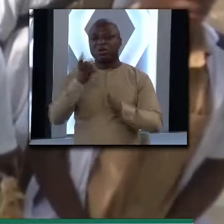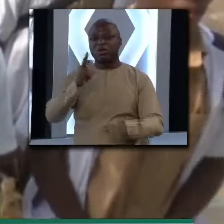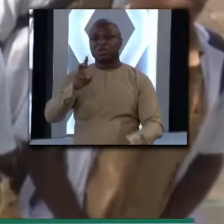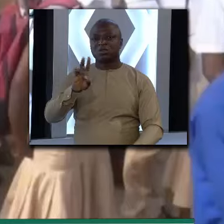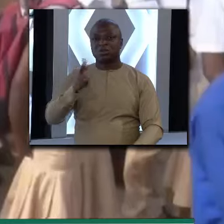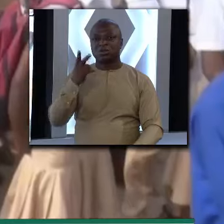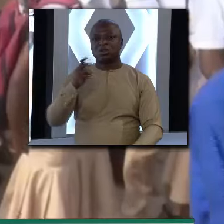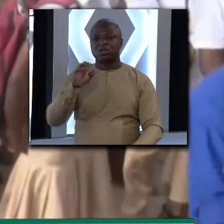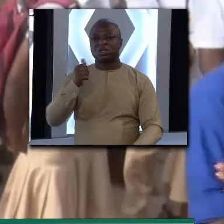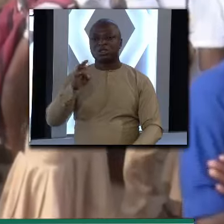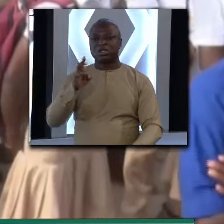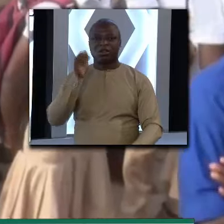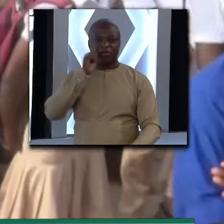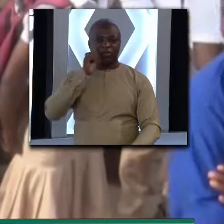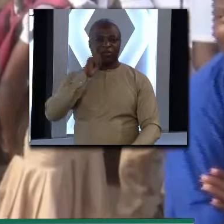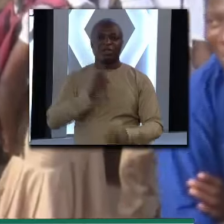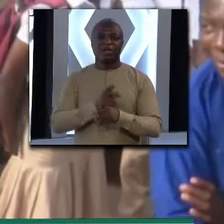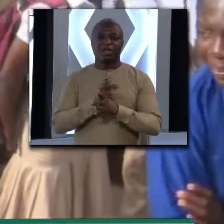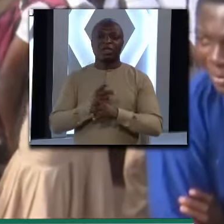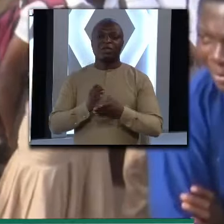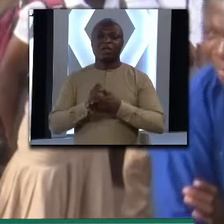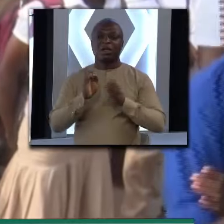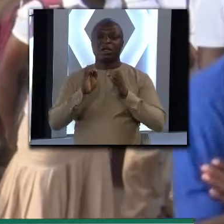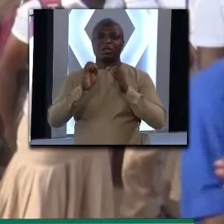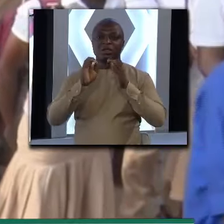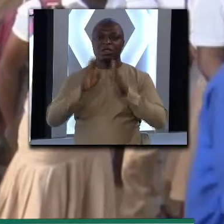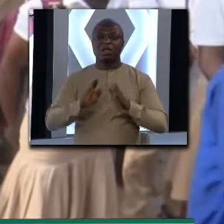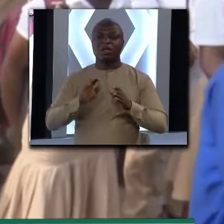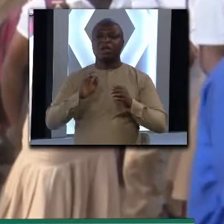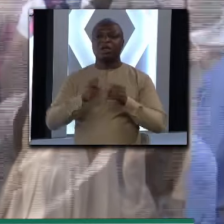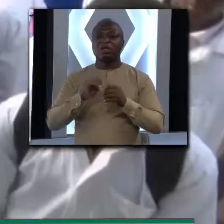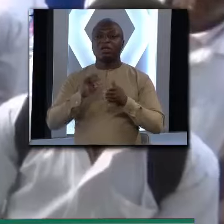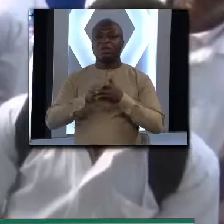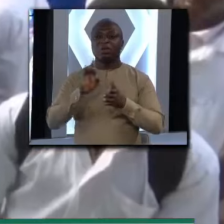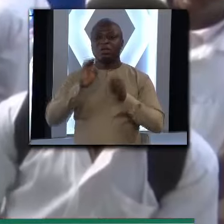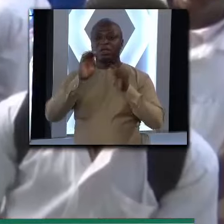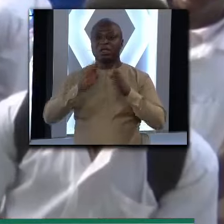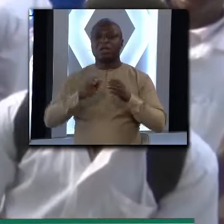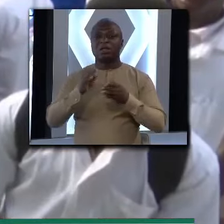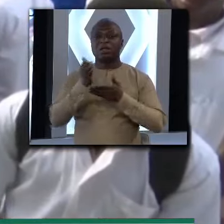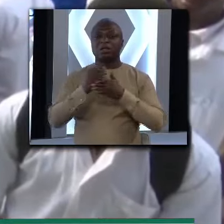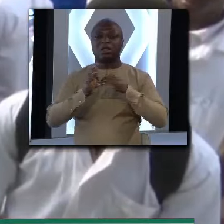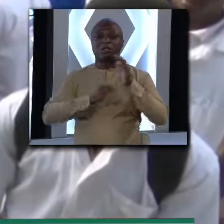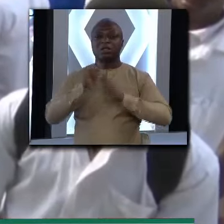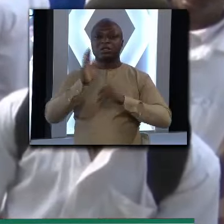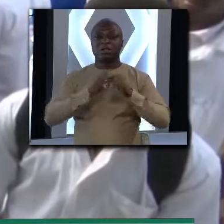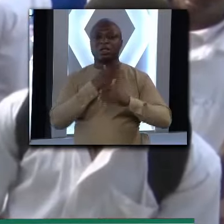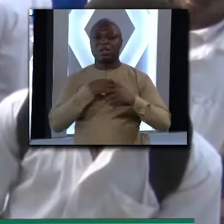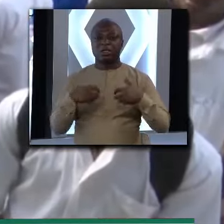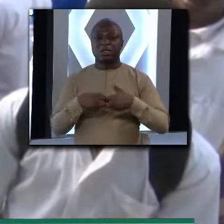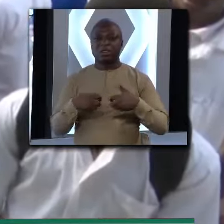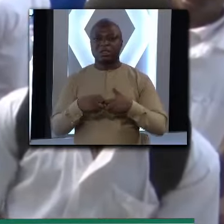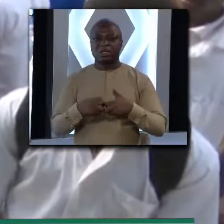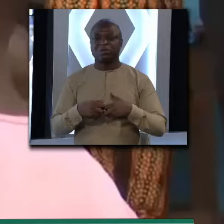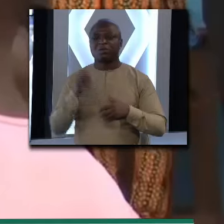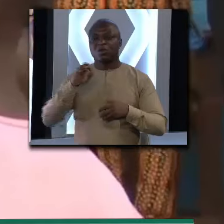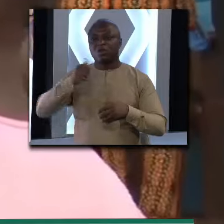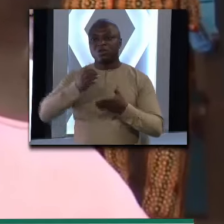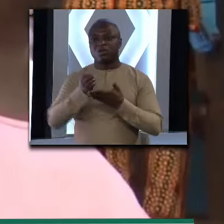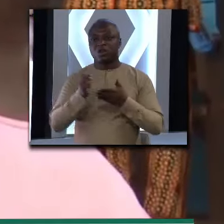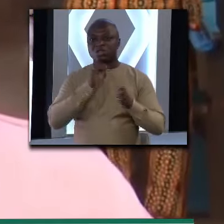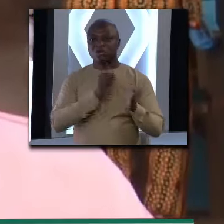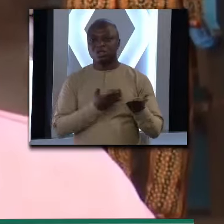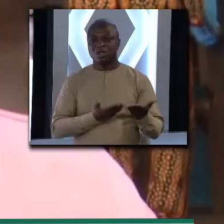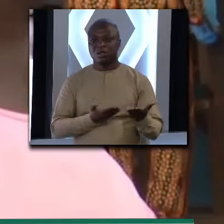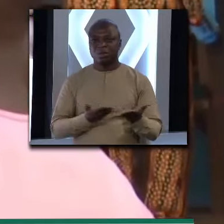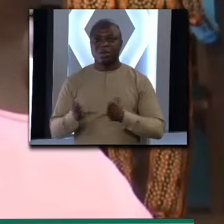17 filles, encadrées par 8 enseignants dans 2 filières, la maçonnerie et l'électricité. D'autres filières sont